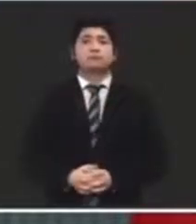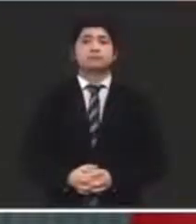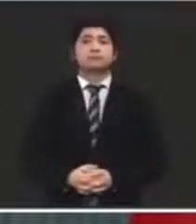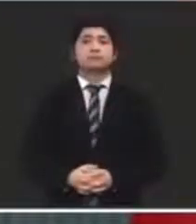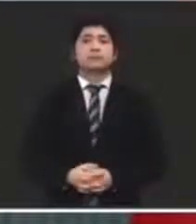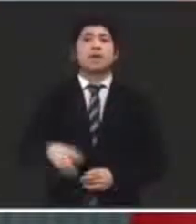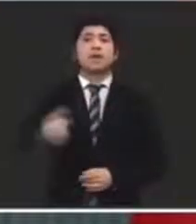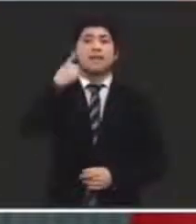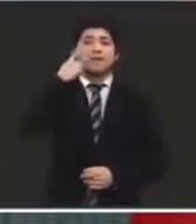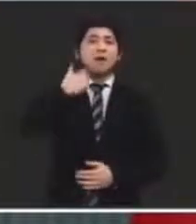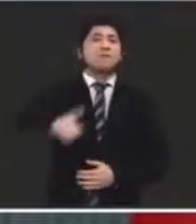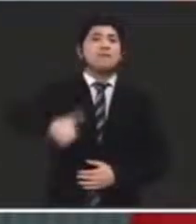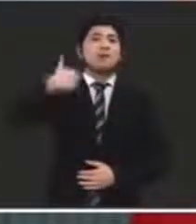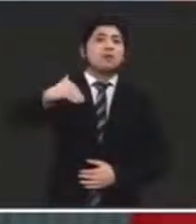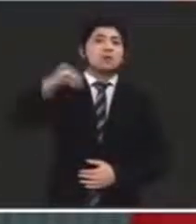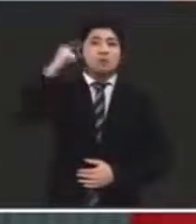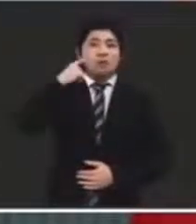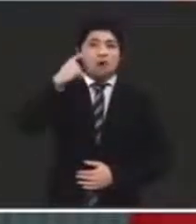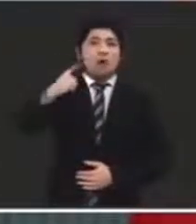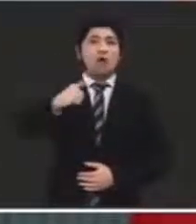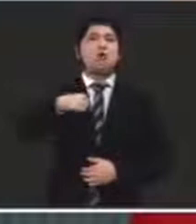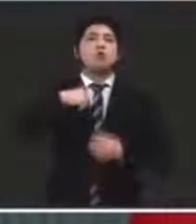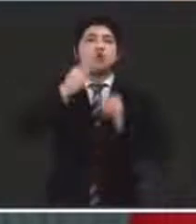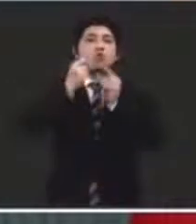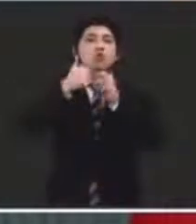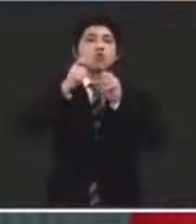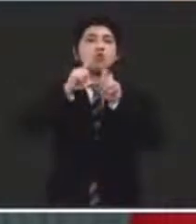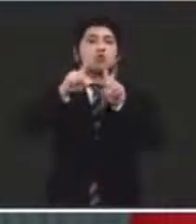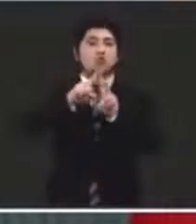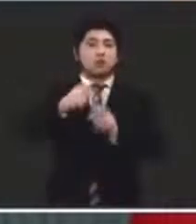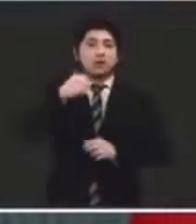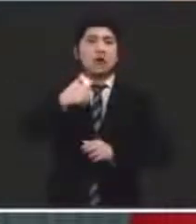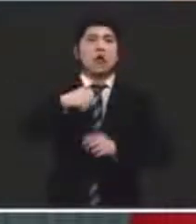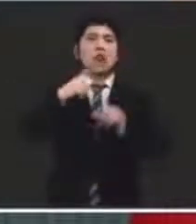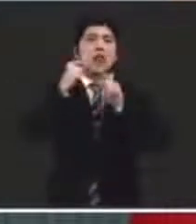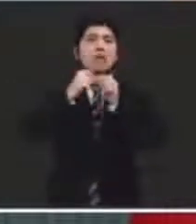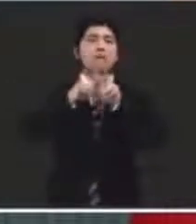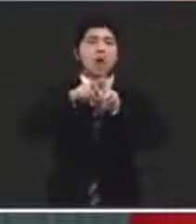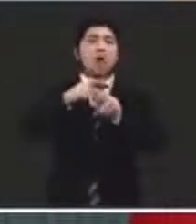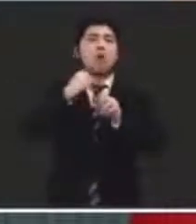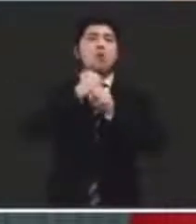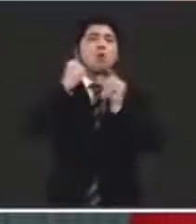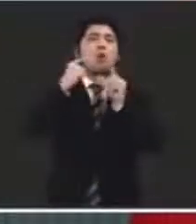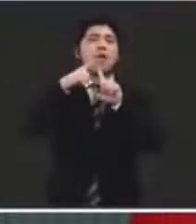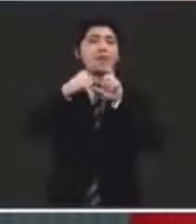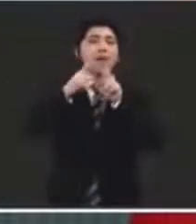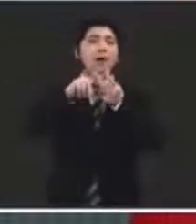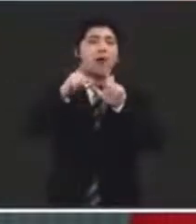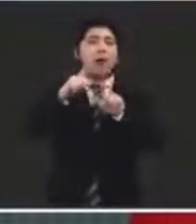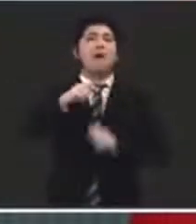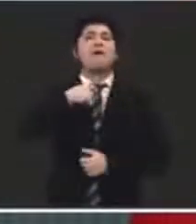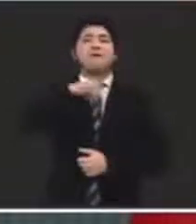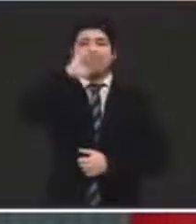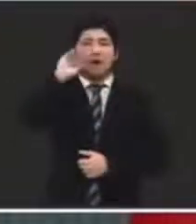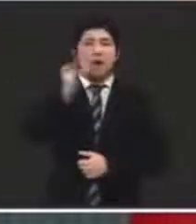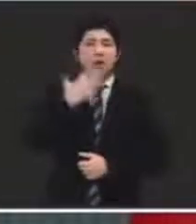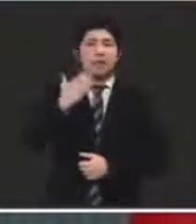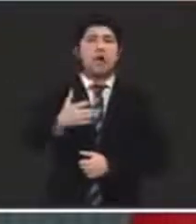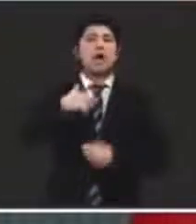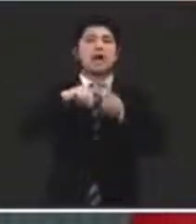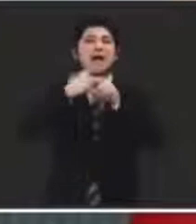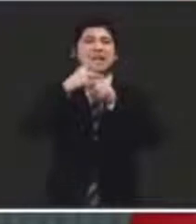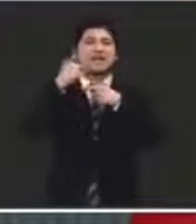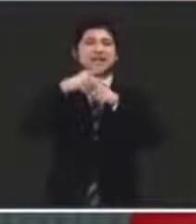devlet başkanı düzeyinde Ürdün Kralı Libya guatemala Finlandiya Kırgızistan